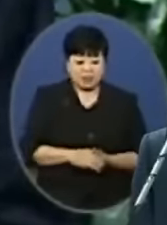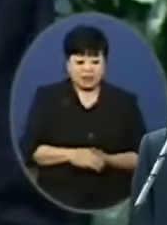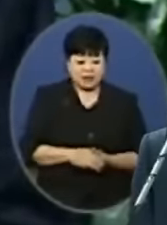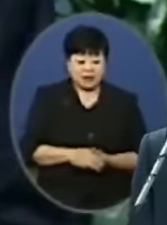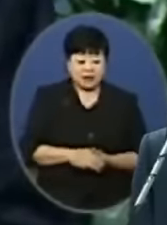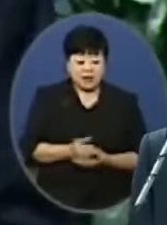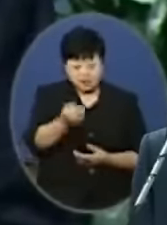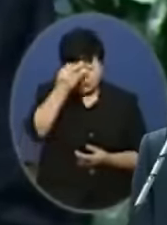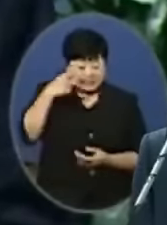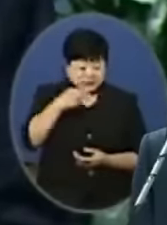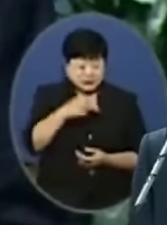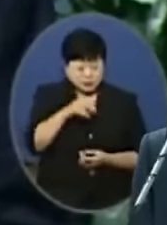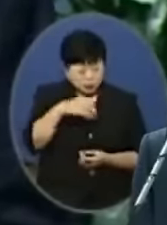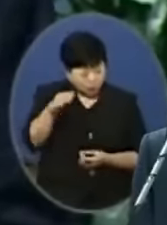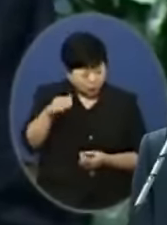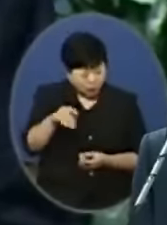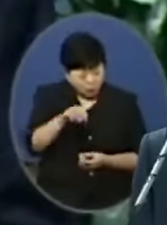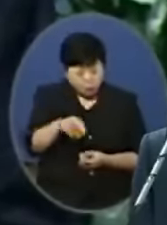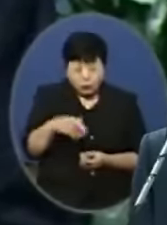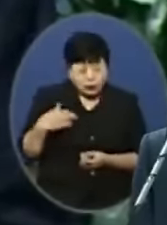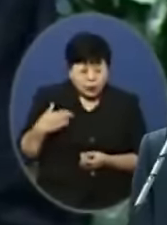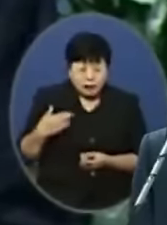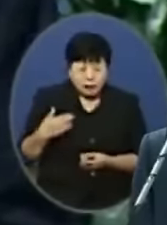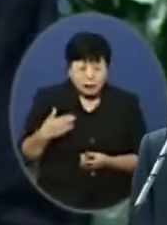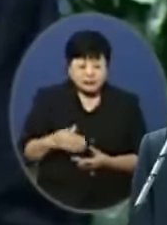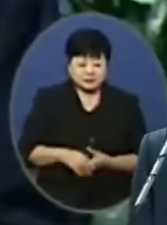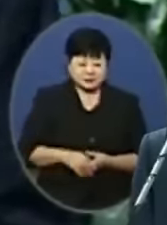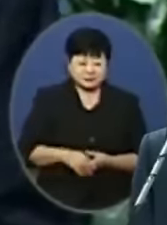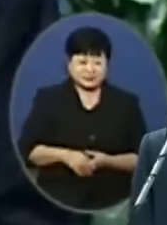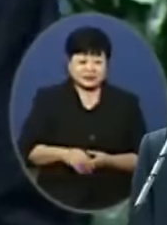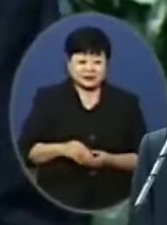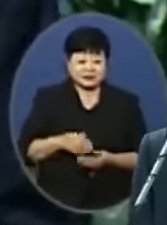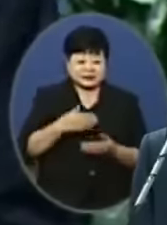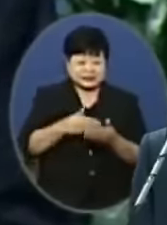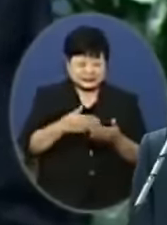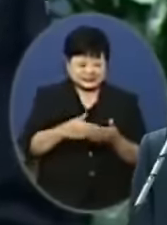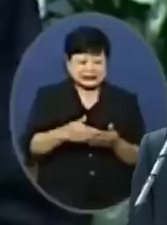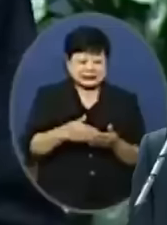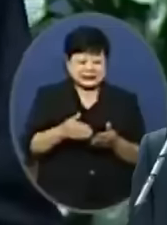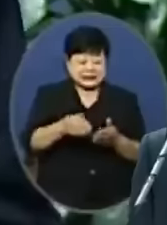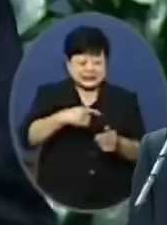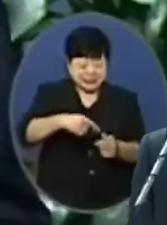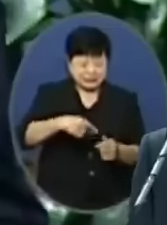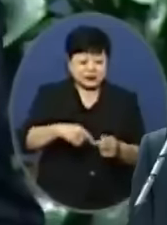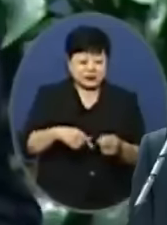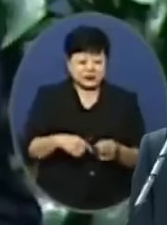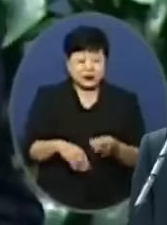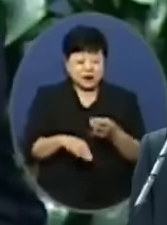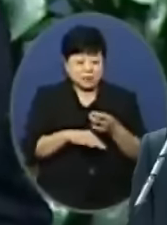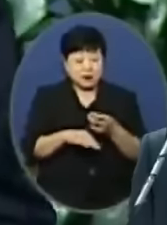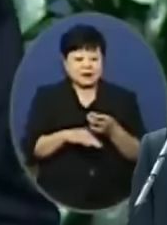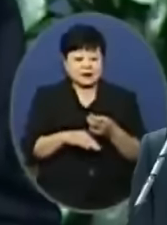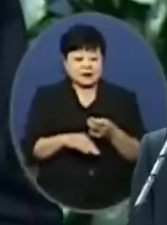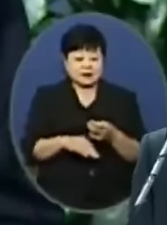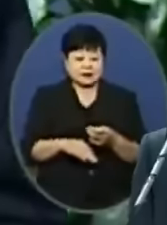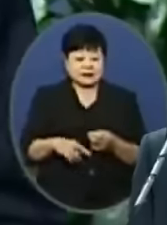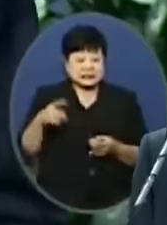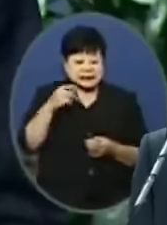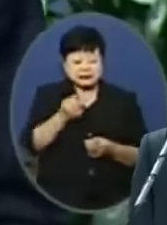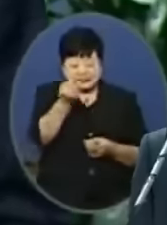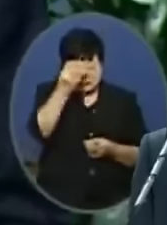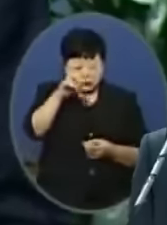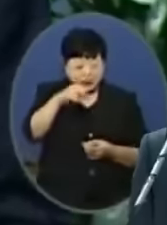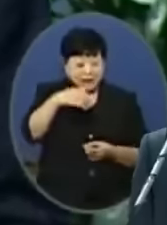오살리가 어디 있냐 하니까 되게 약도를 그려주더랍니다. 그래 버스를 타고 더듬어서 오살리에 가서